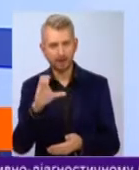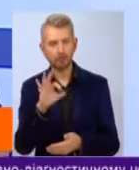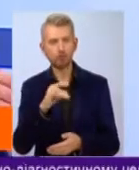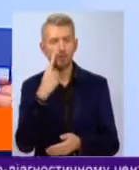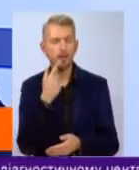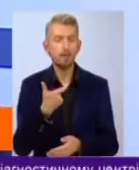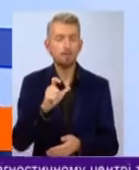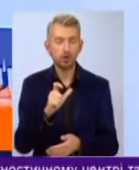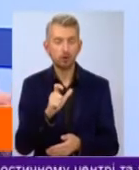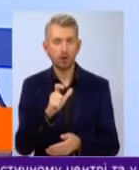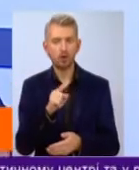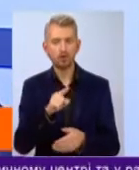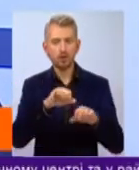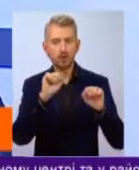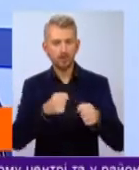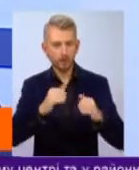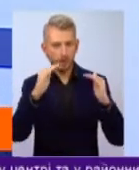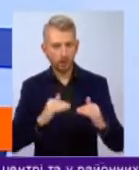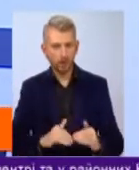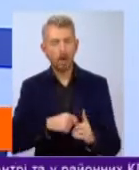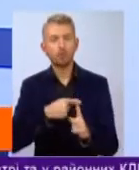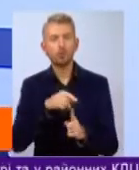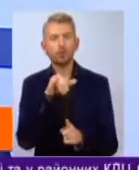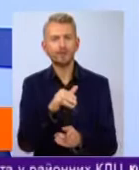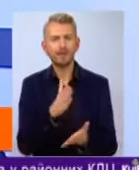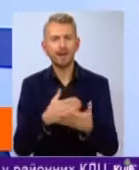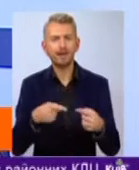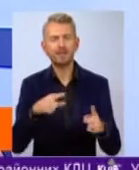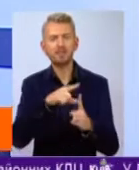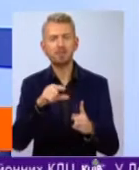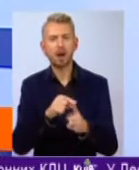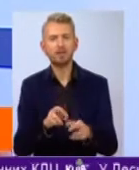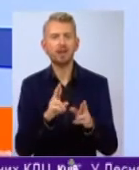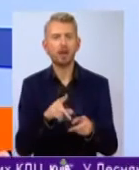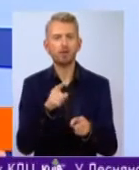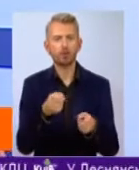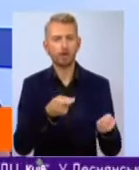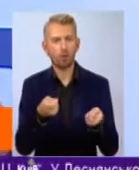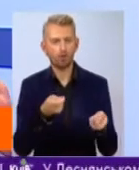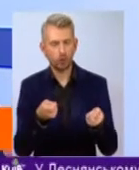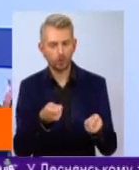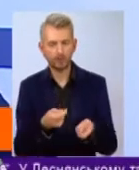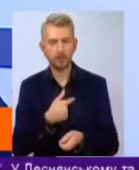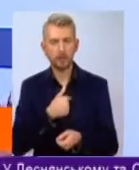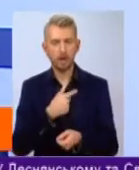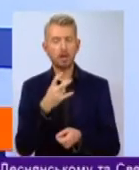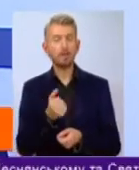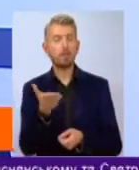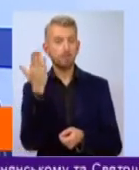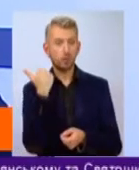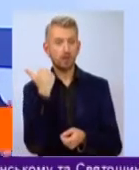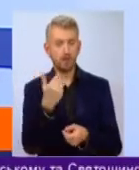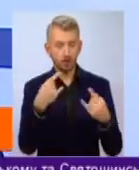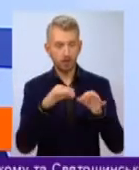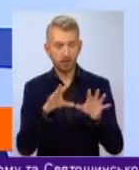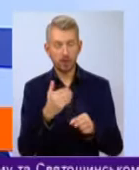здебільшого в них така швидкість. Вони вже знижують. Так. Плюс в них є різні правила, яким чином вони регулюють. Я на минулій вашій передачі, в